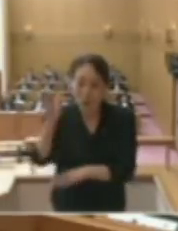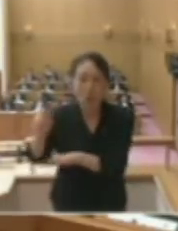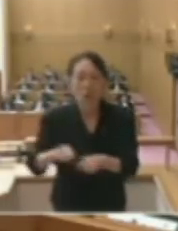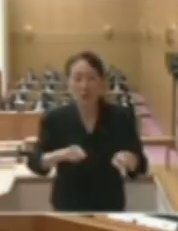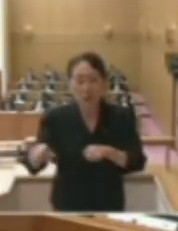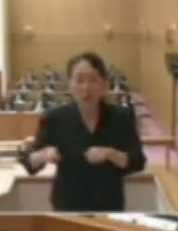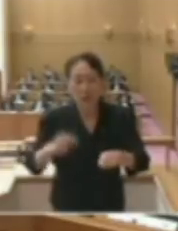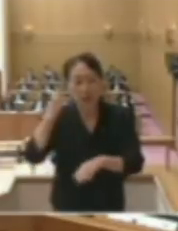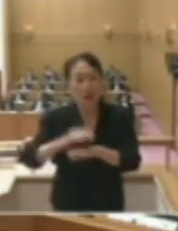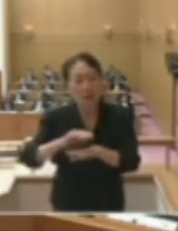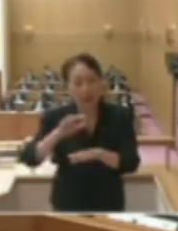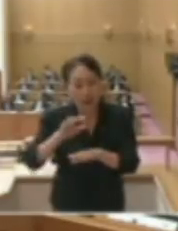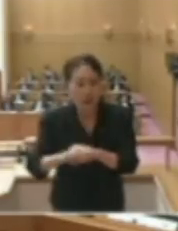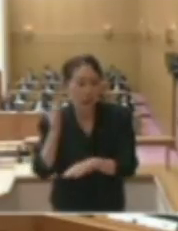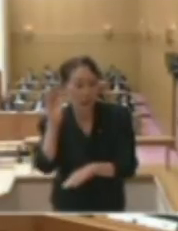し、